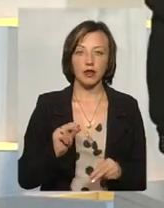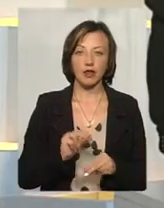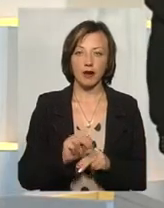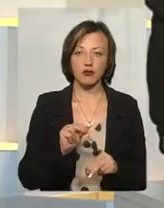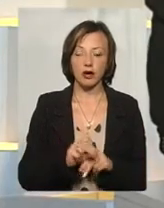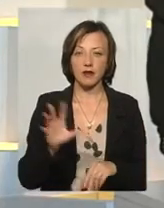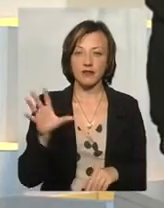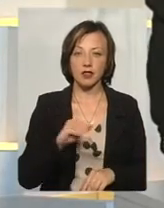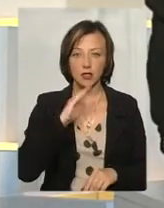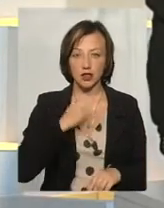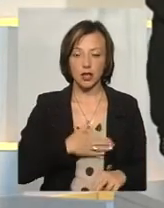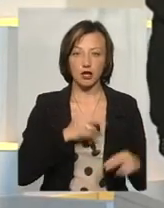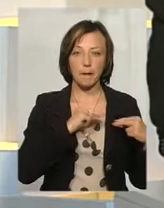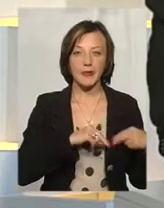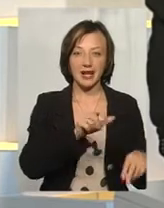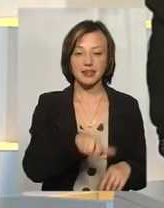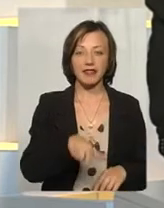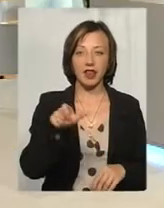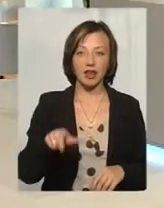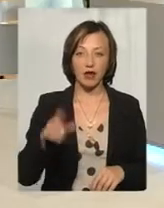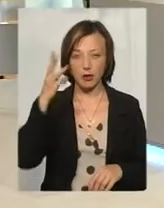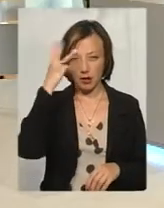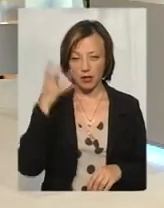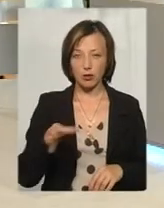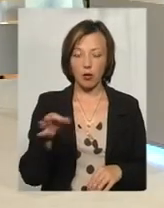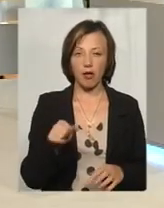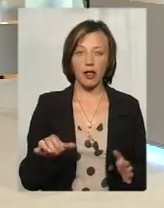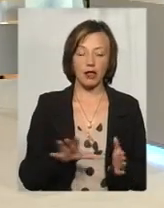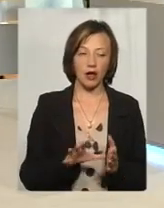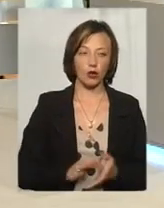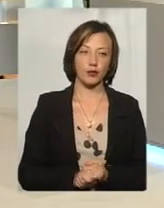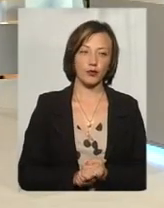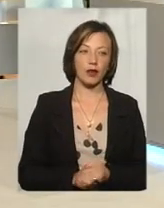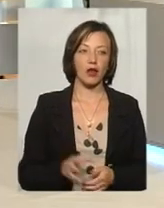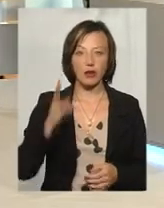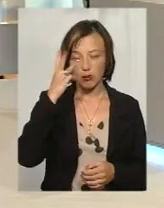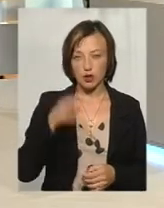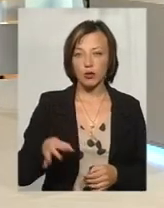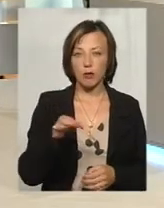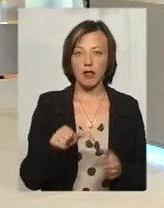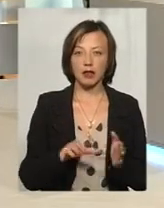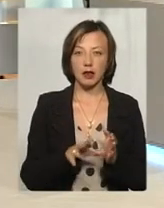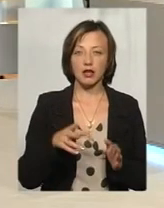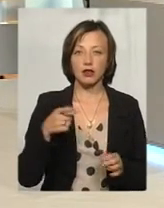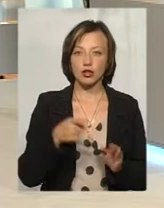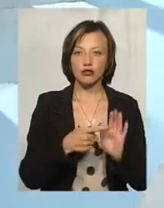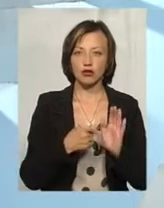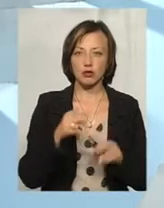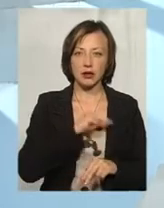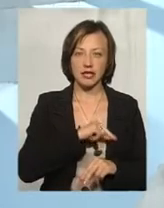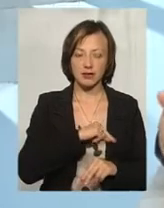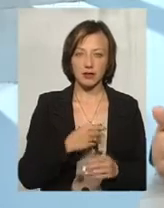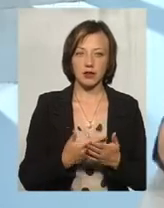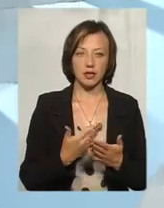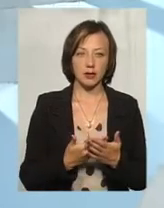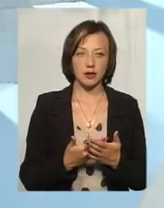навчання всіх наших працівників Хмельницького обленерго. Хмельницького обленерго – це 3600 працівників. Якщо